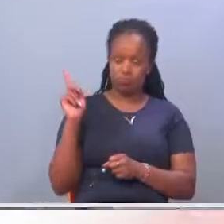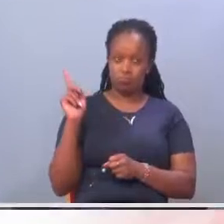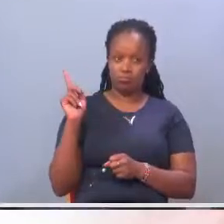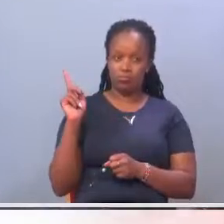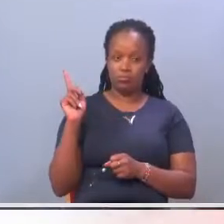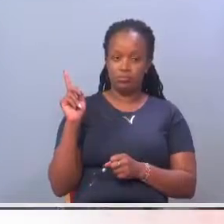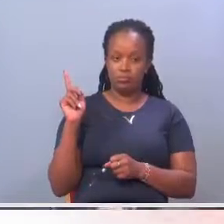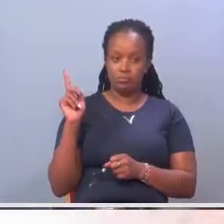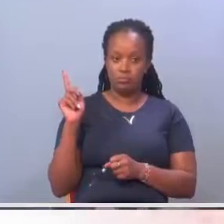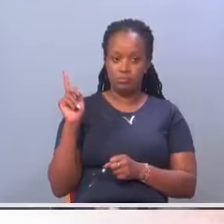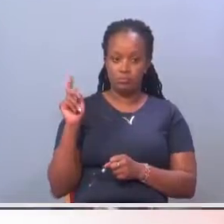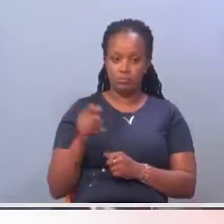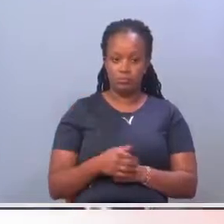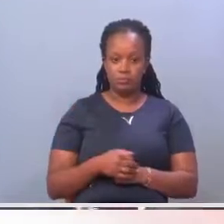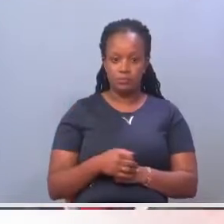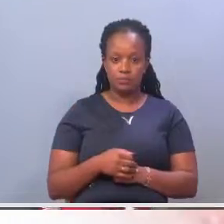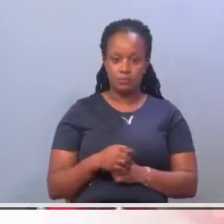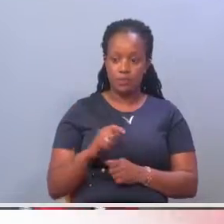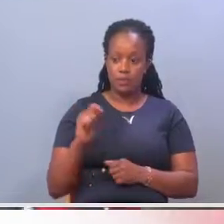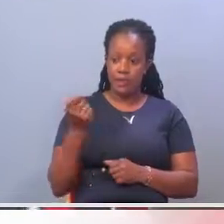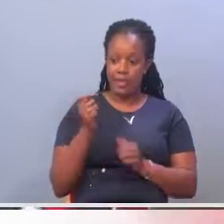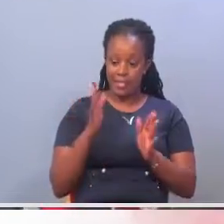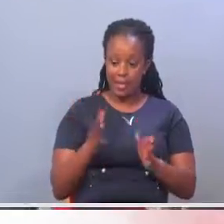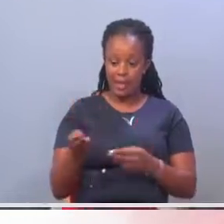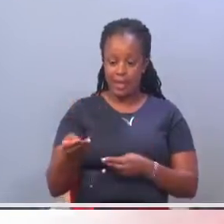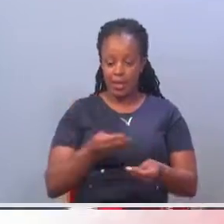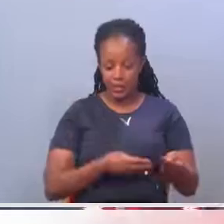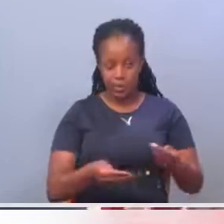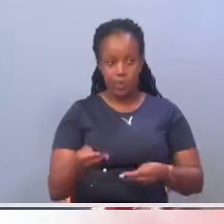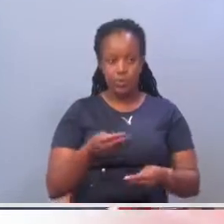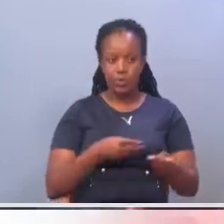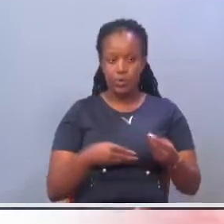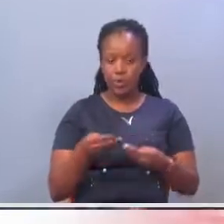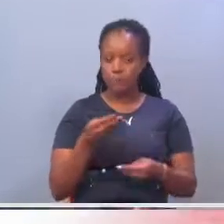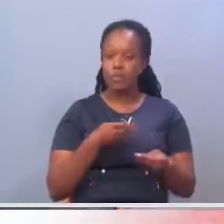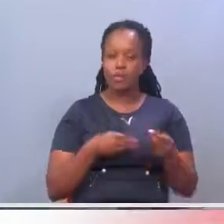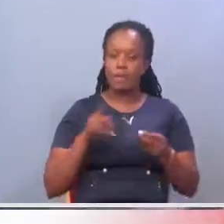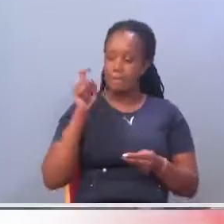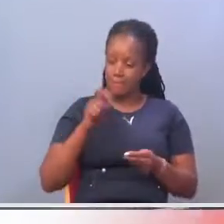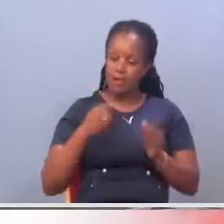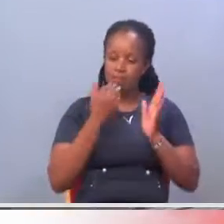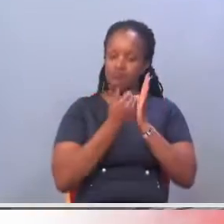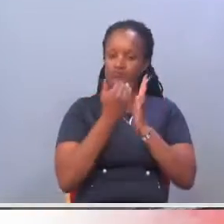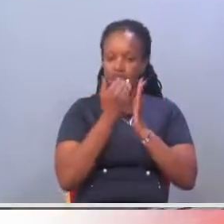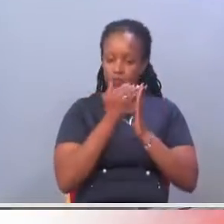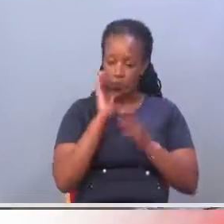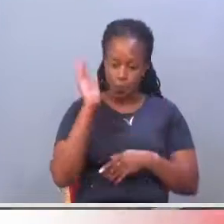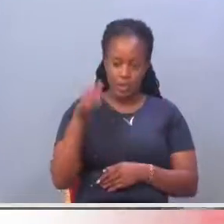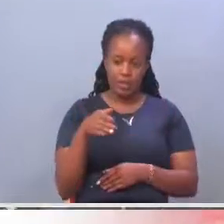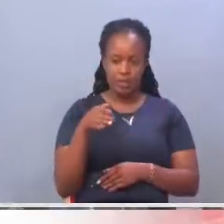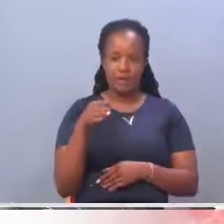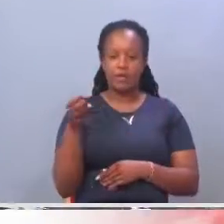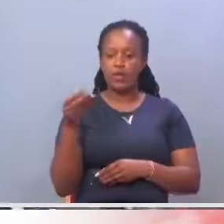product. Uchumi wa Kenya utakuwa marudufu. Ndio tunasema uchumi